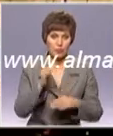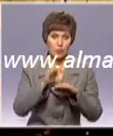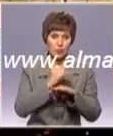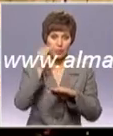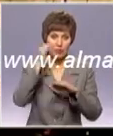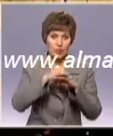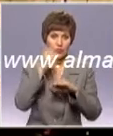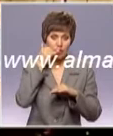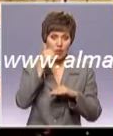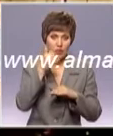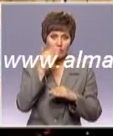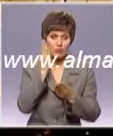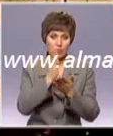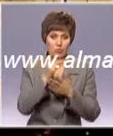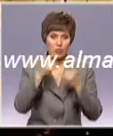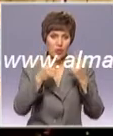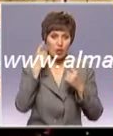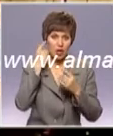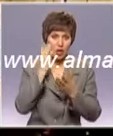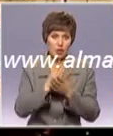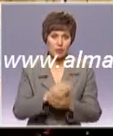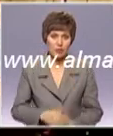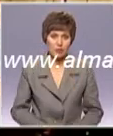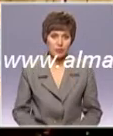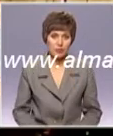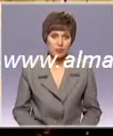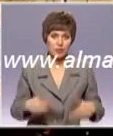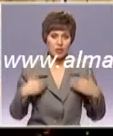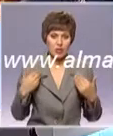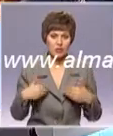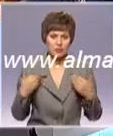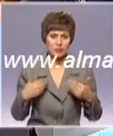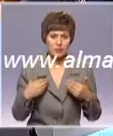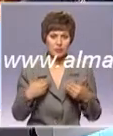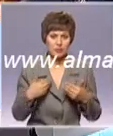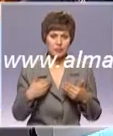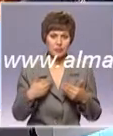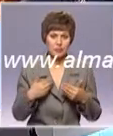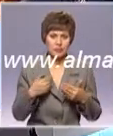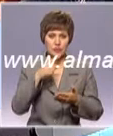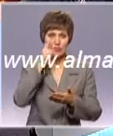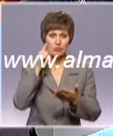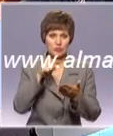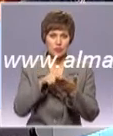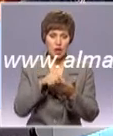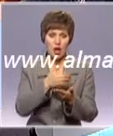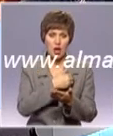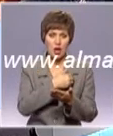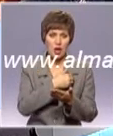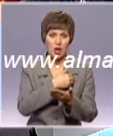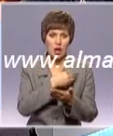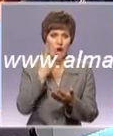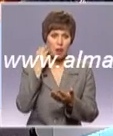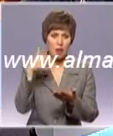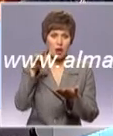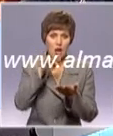Саламатсыз ба, сіз эфирдесіз, тыңдап отырмыз. Алло, саламатсыз ба? Иә. Қоя беріңіз. Сұрақ келіп едім. Болады. Алматы қаласында